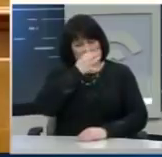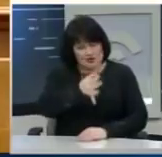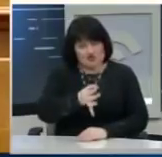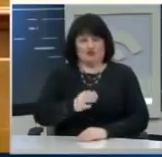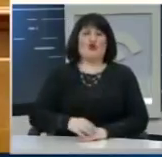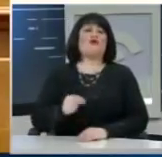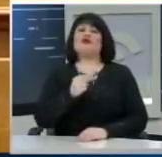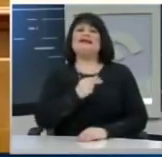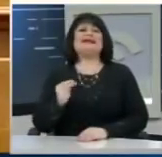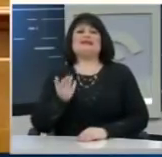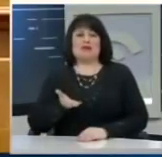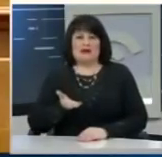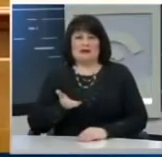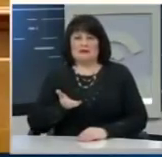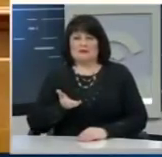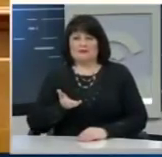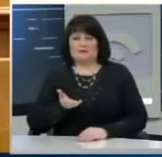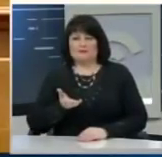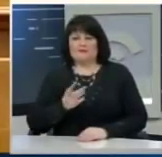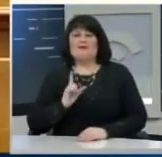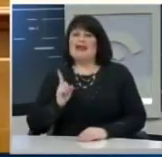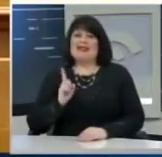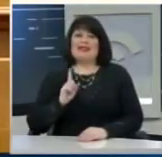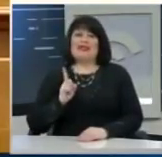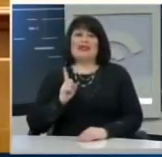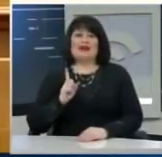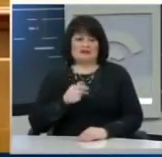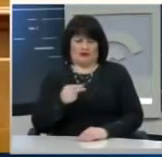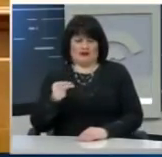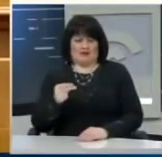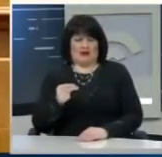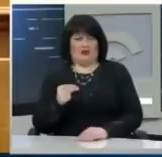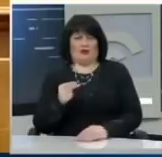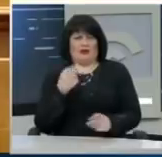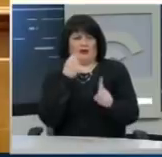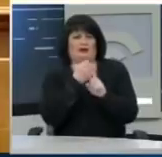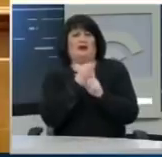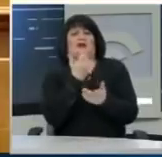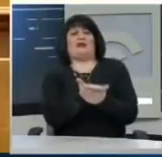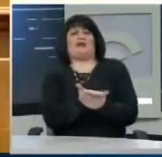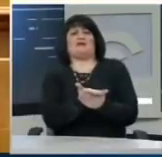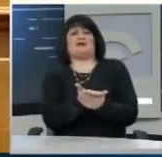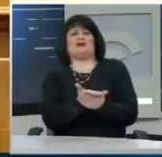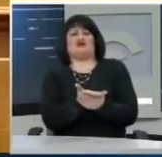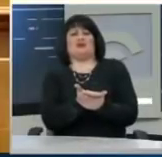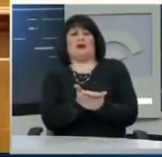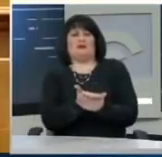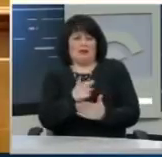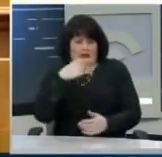Αυτό δεν σημαίνει ότι δεν θα διεκδικήσουμε τις